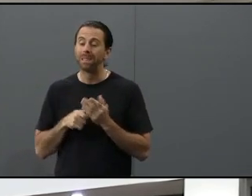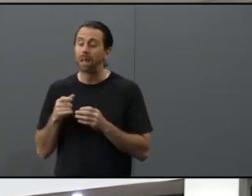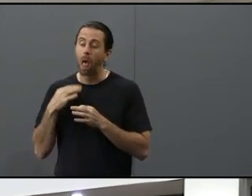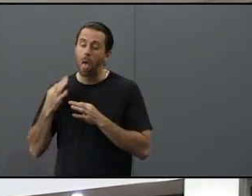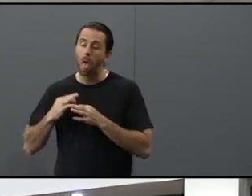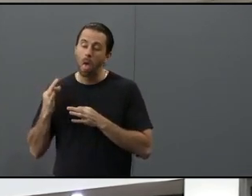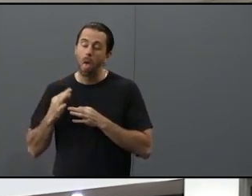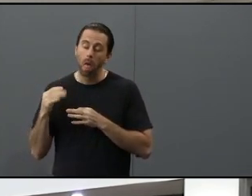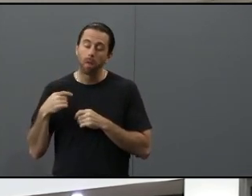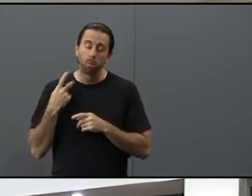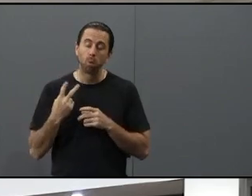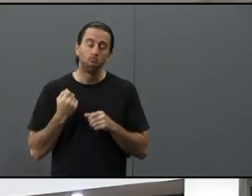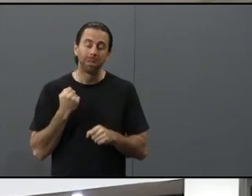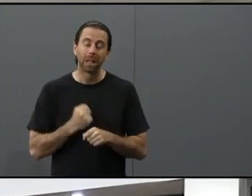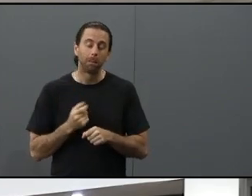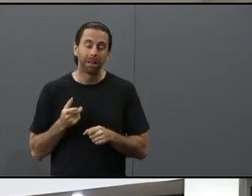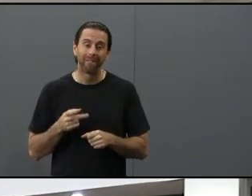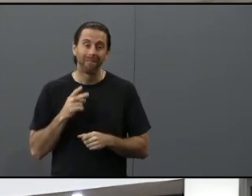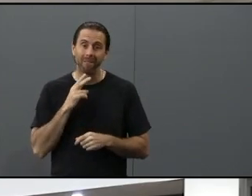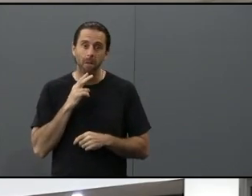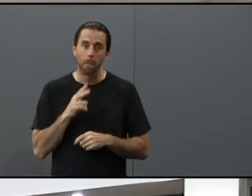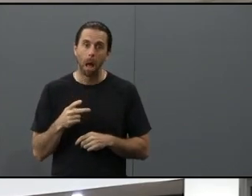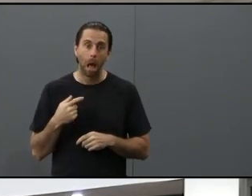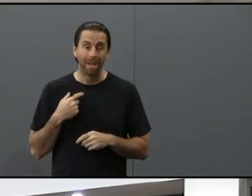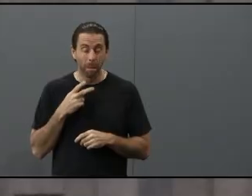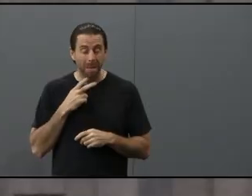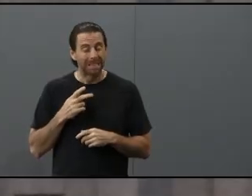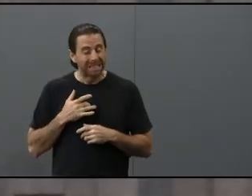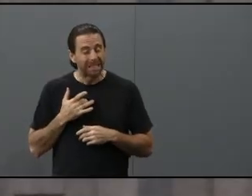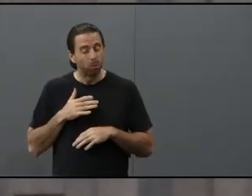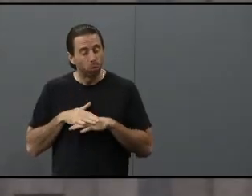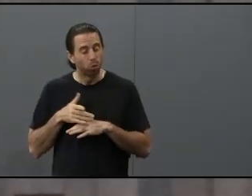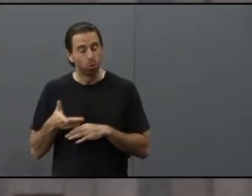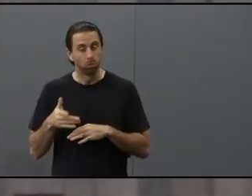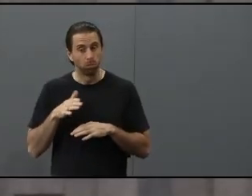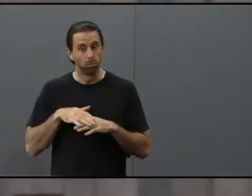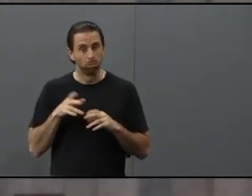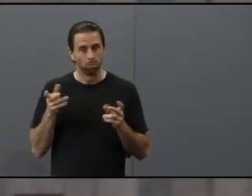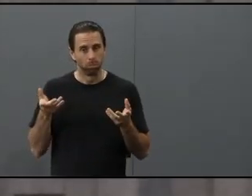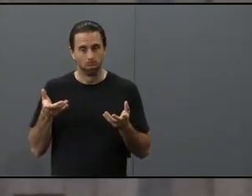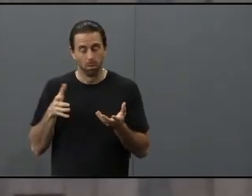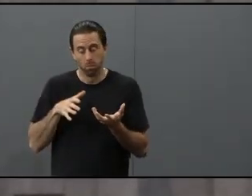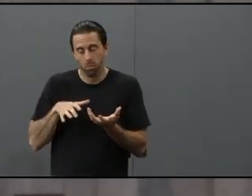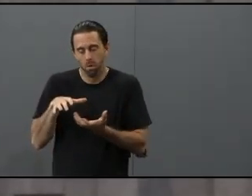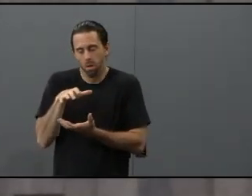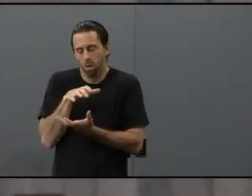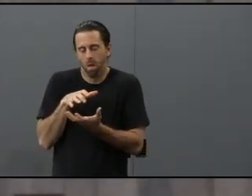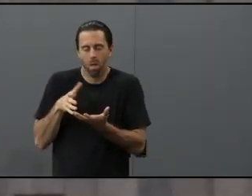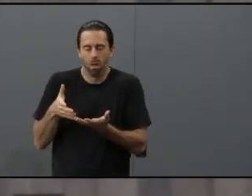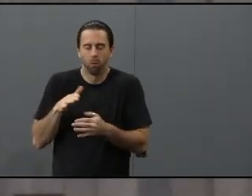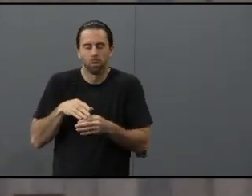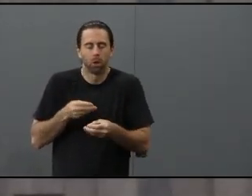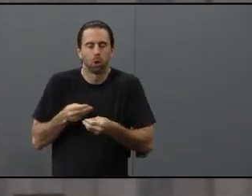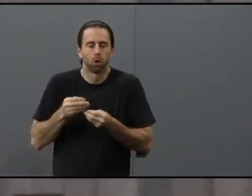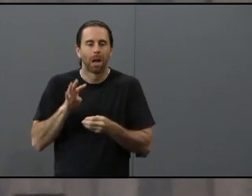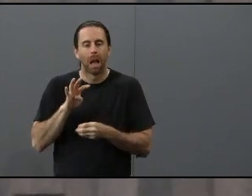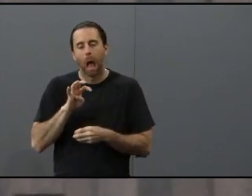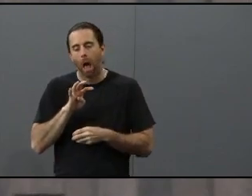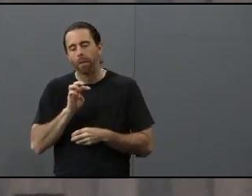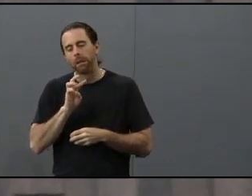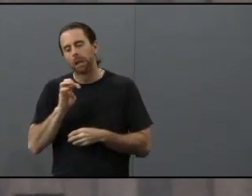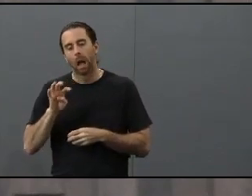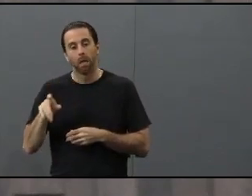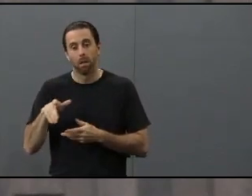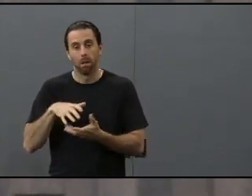2 ans et demi puis auquel on est totalement sensibilisé c'est désolé le terme mais le fotoir qui est l'échangeur 4640